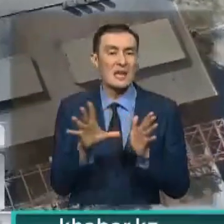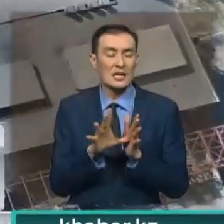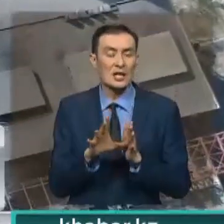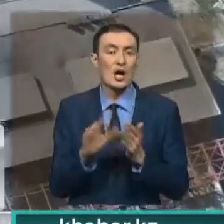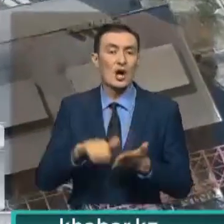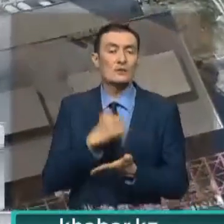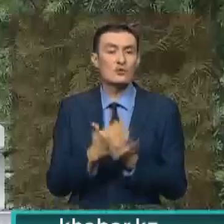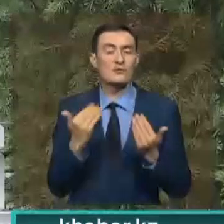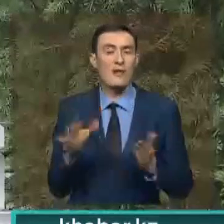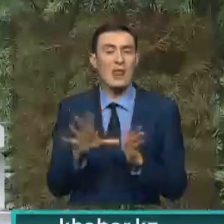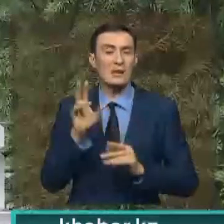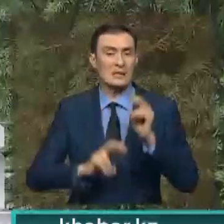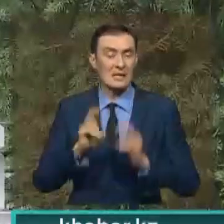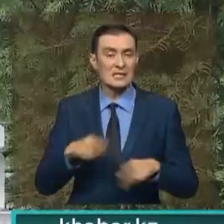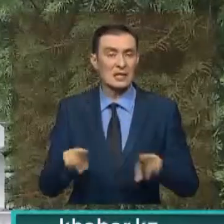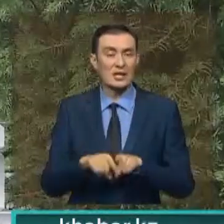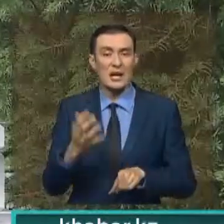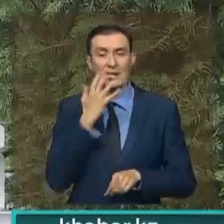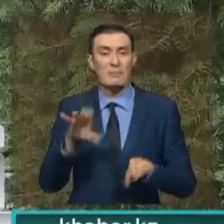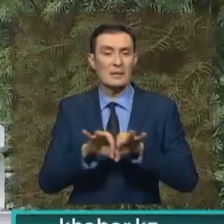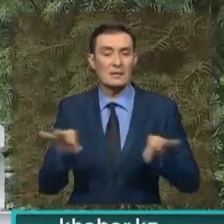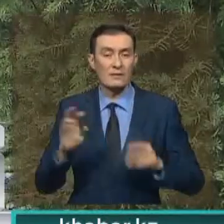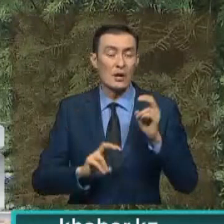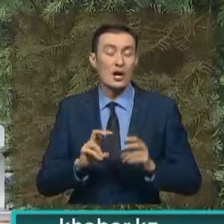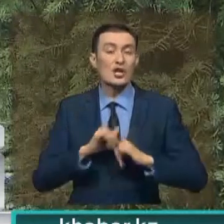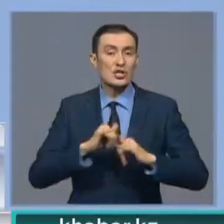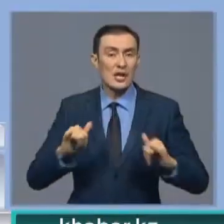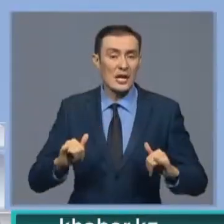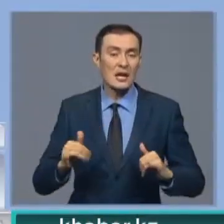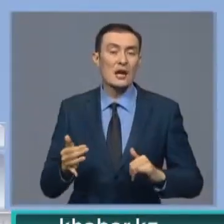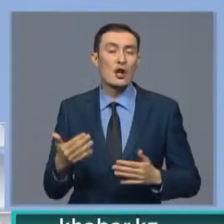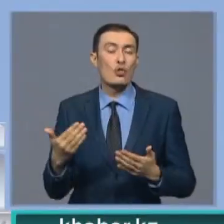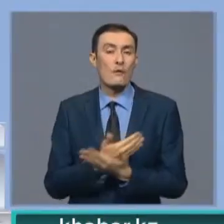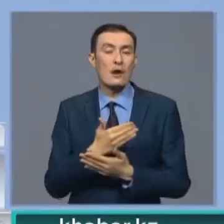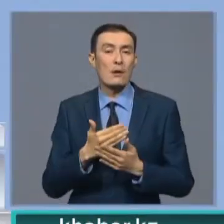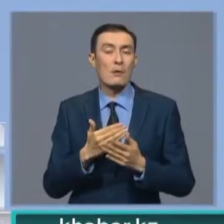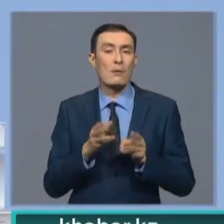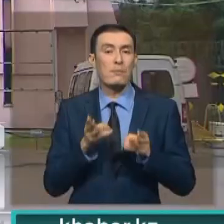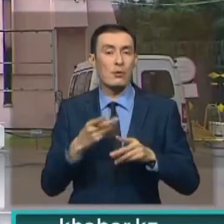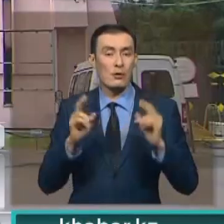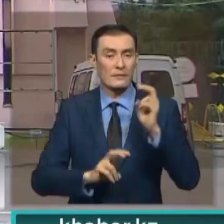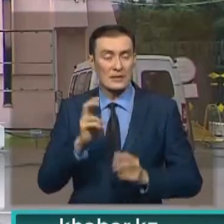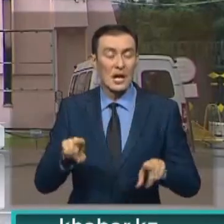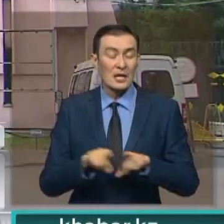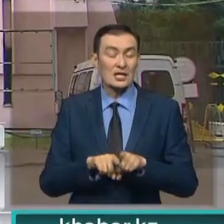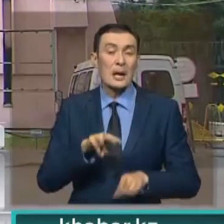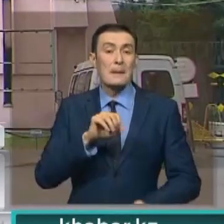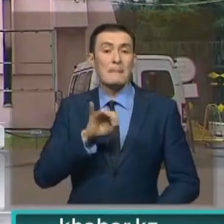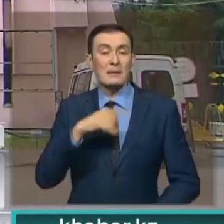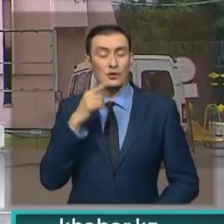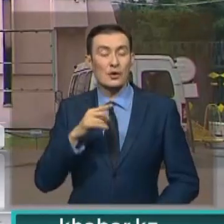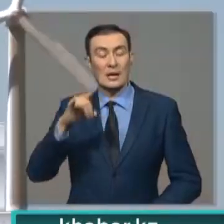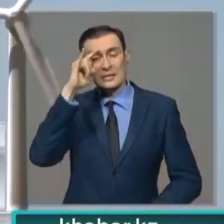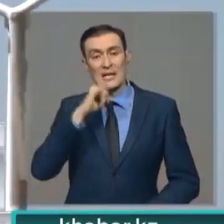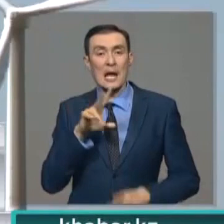существующих электростанций и теплоцентрали рф путем расширения ввода новых блоков тем временем отметил аскар мамин казахстан